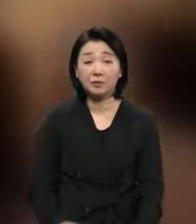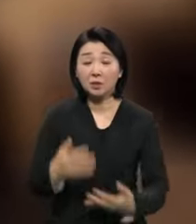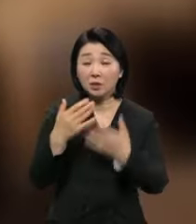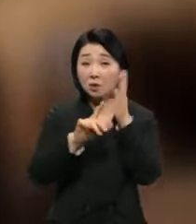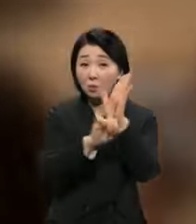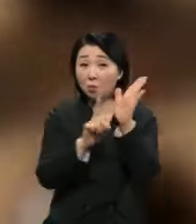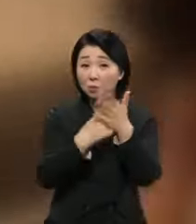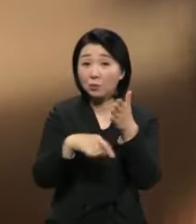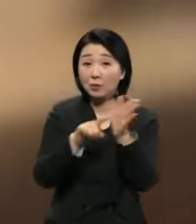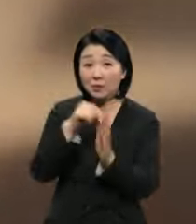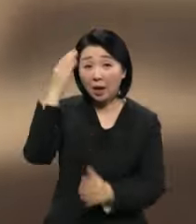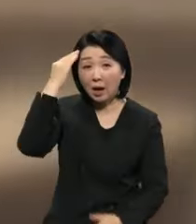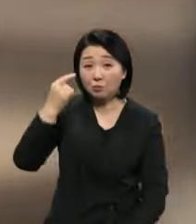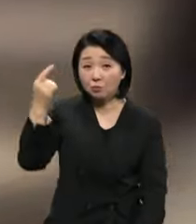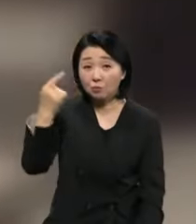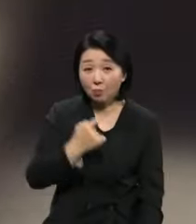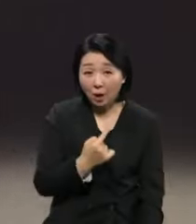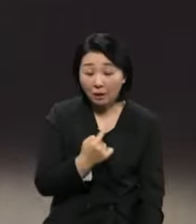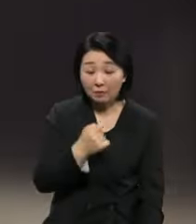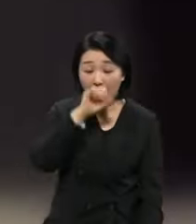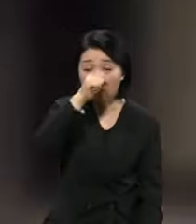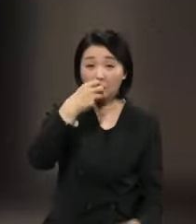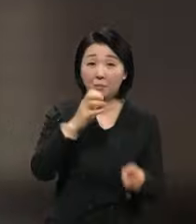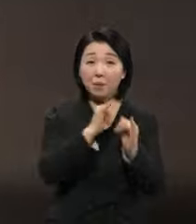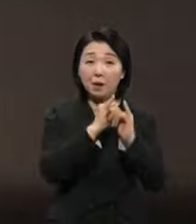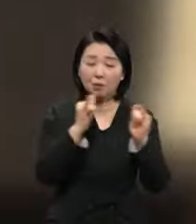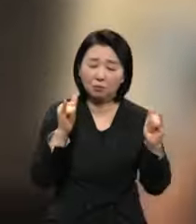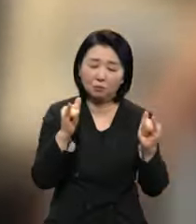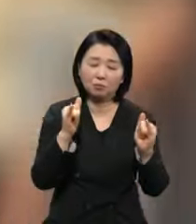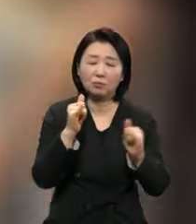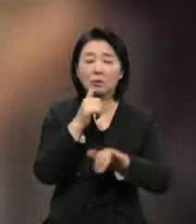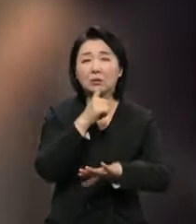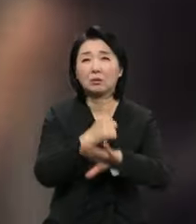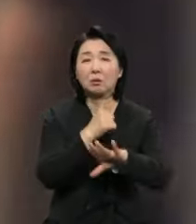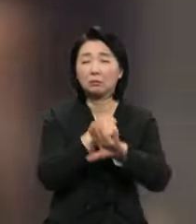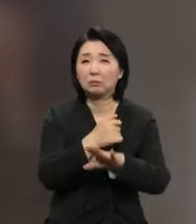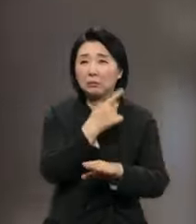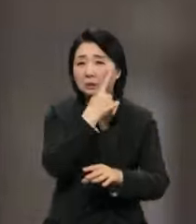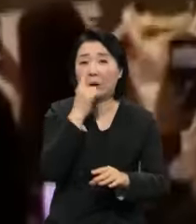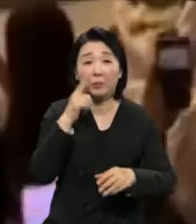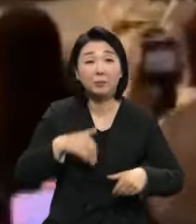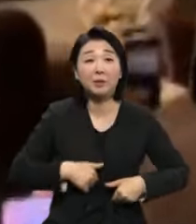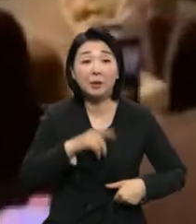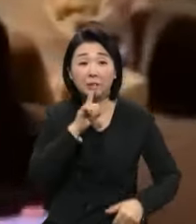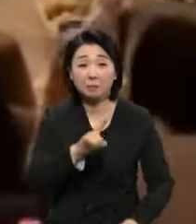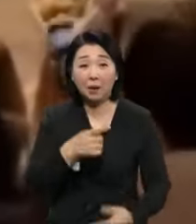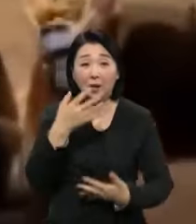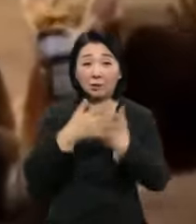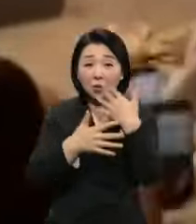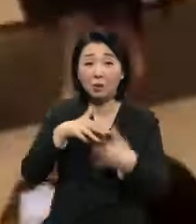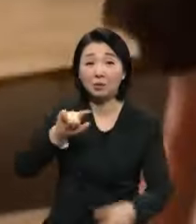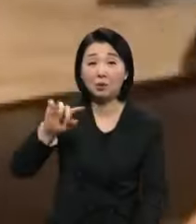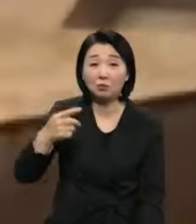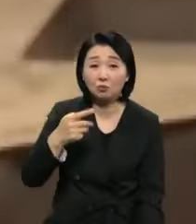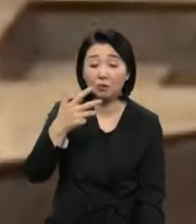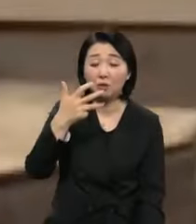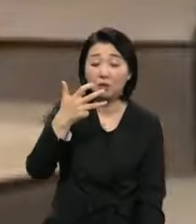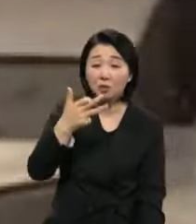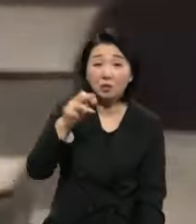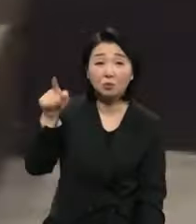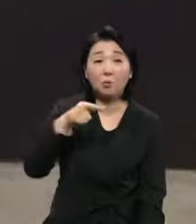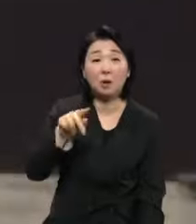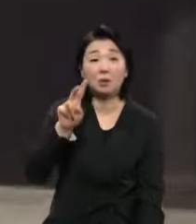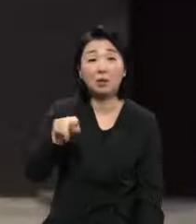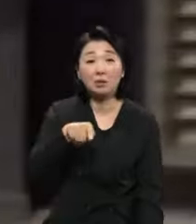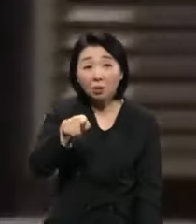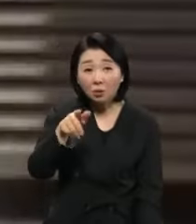영화 홍보를 위해 한국을 찾은 대만 배우도 이걸 피할 수가 없었는데요. 영화 청춘 18+2 너에게로